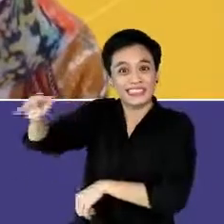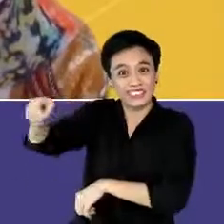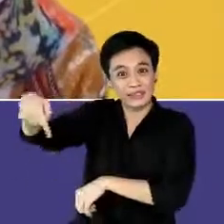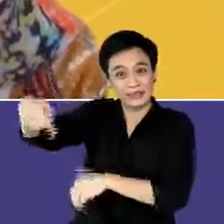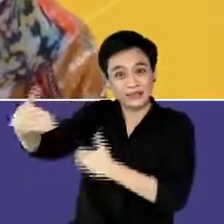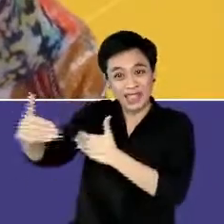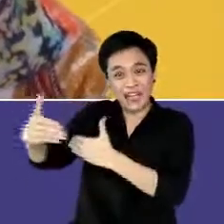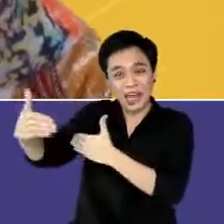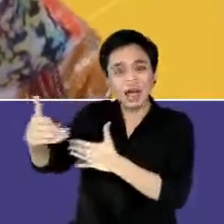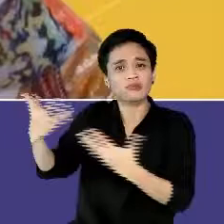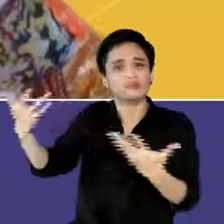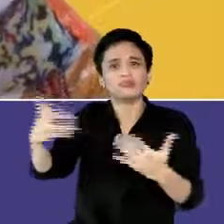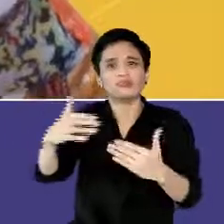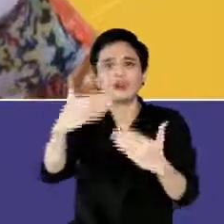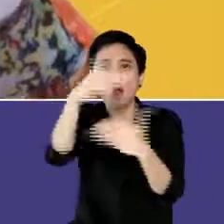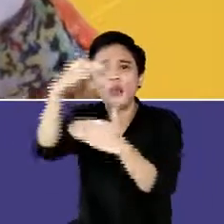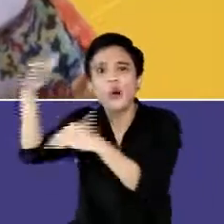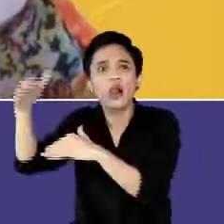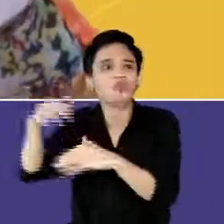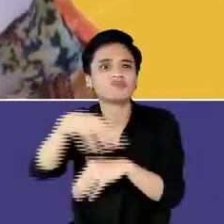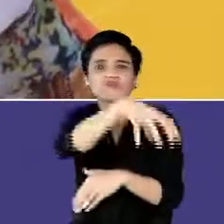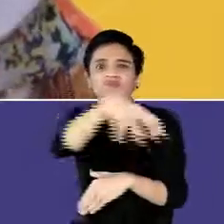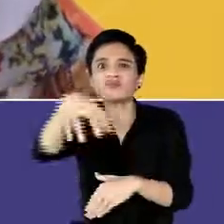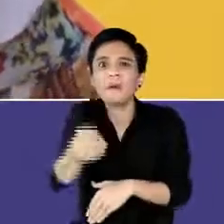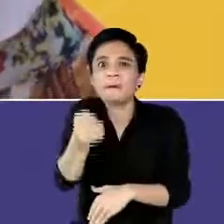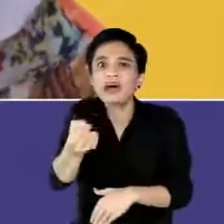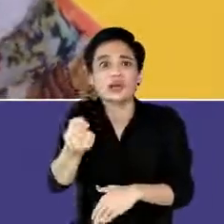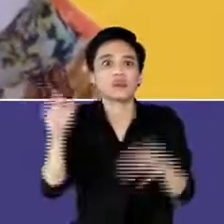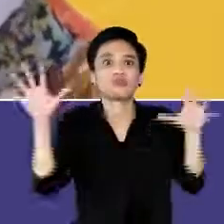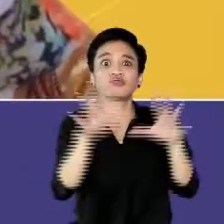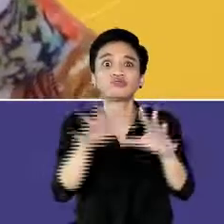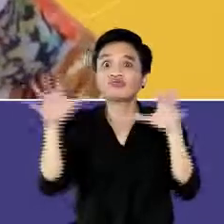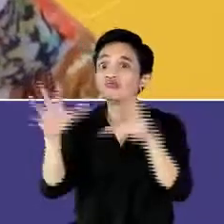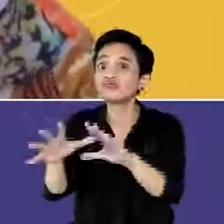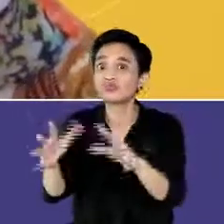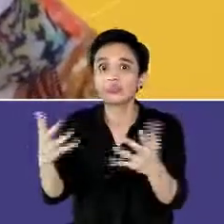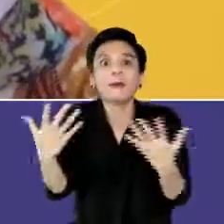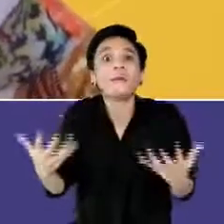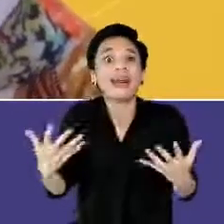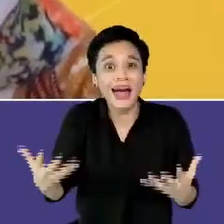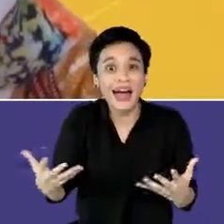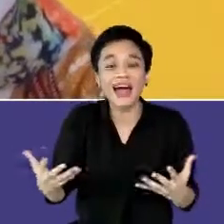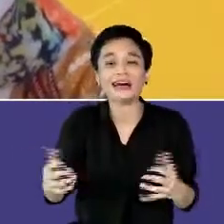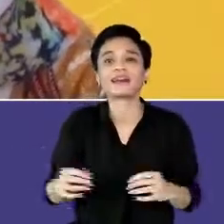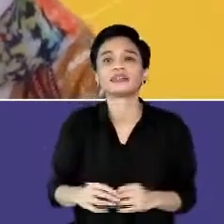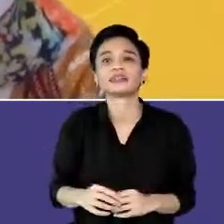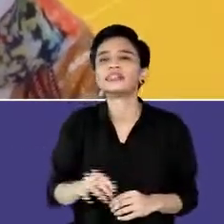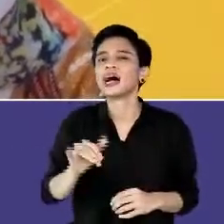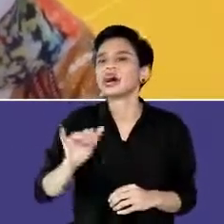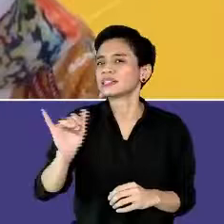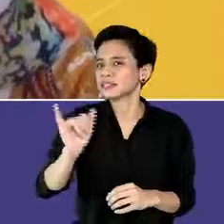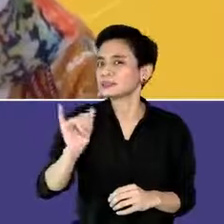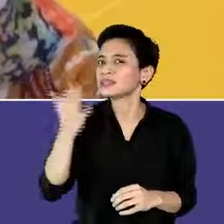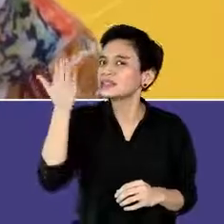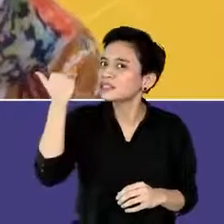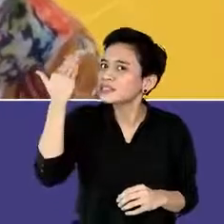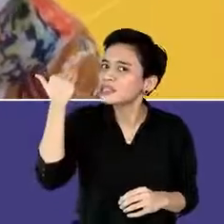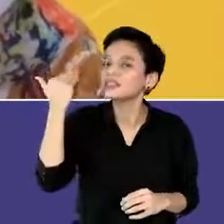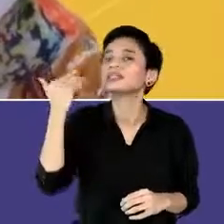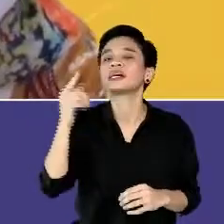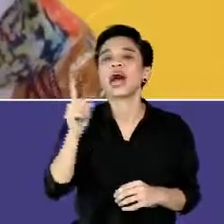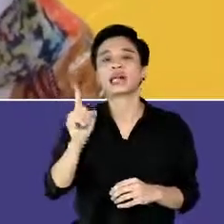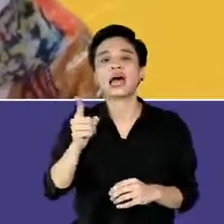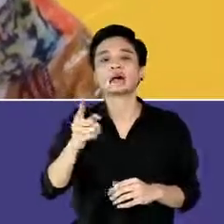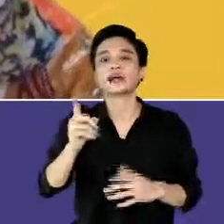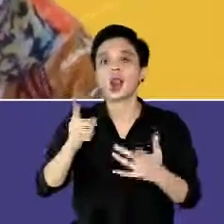DKI Jakarta di pusat perbelanjaan susnya Oh ya seperti tahun lalu kalau ada pembatasan-pembatasan terkait